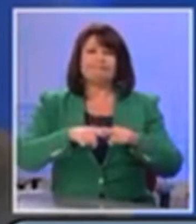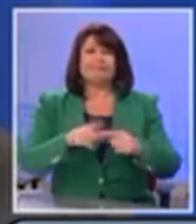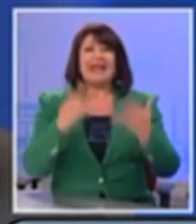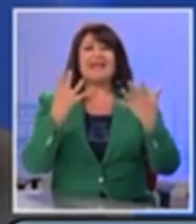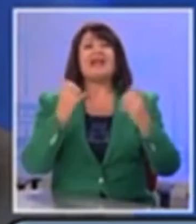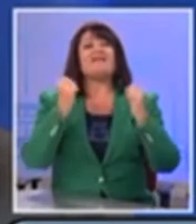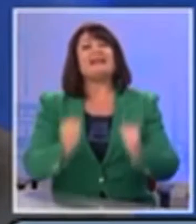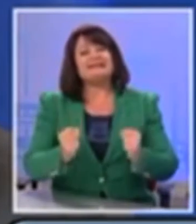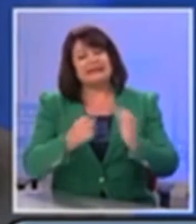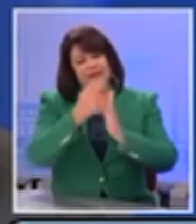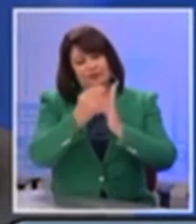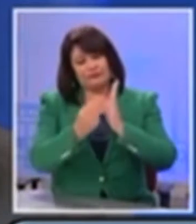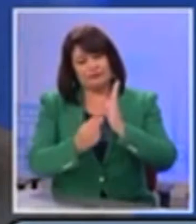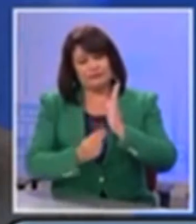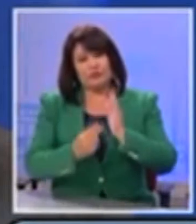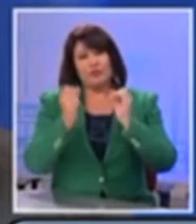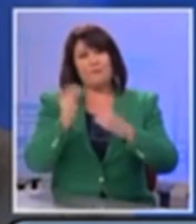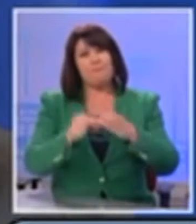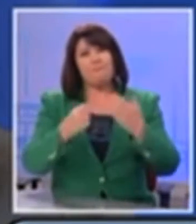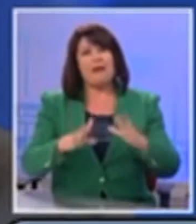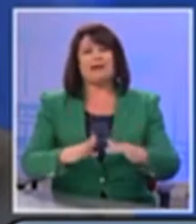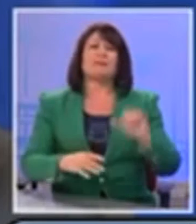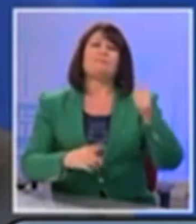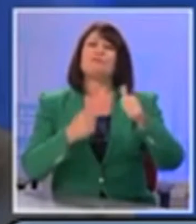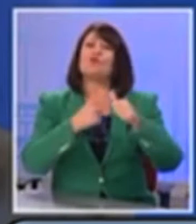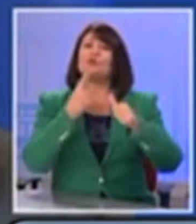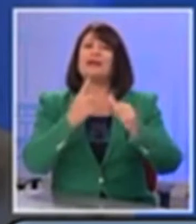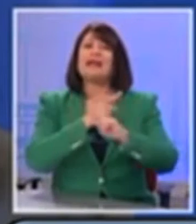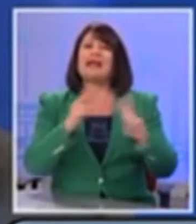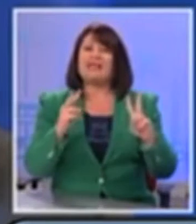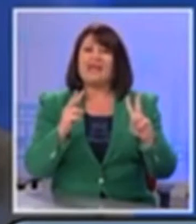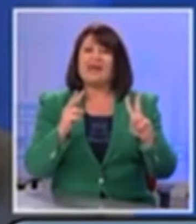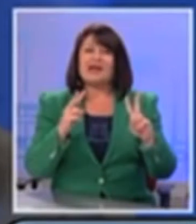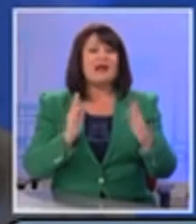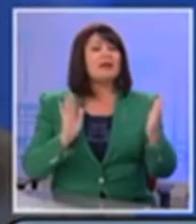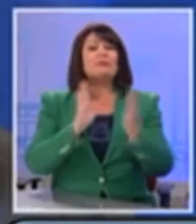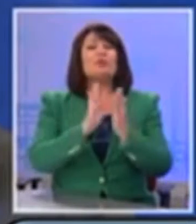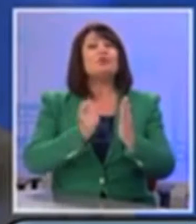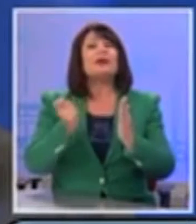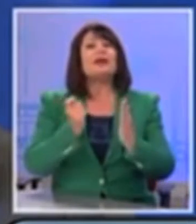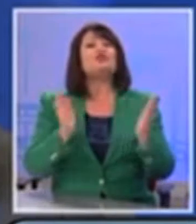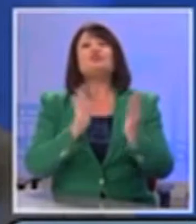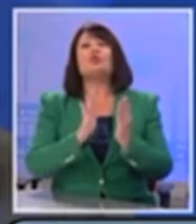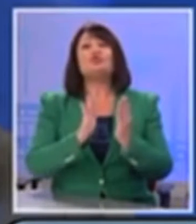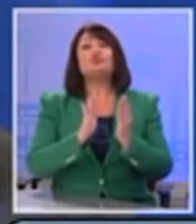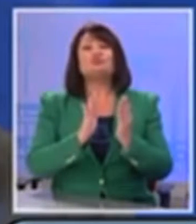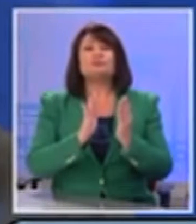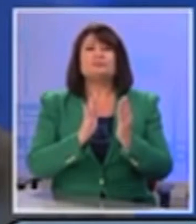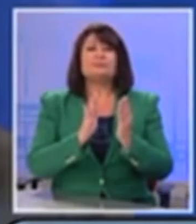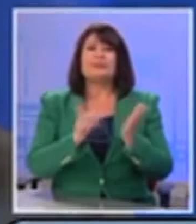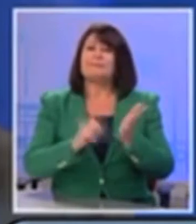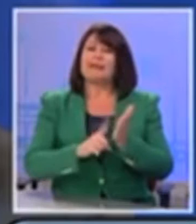indique clairement que tout traitement de la dette doit